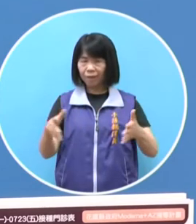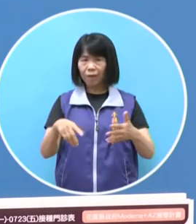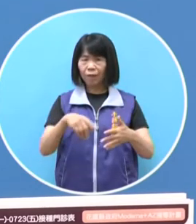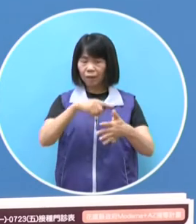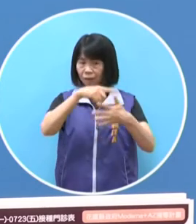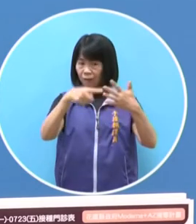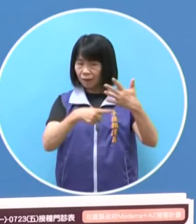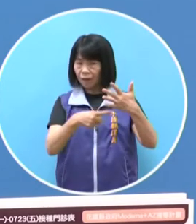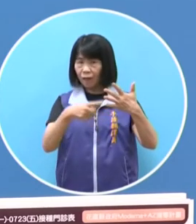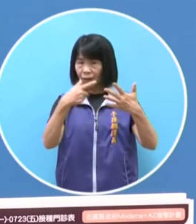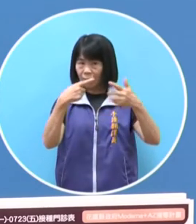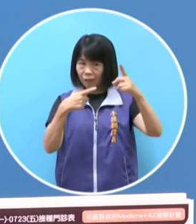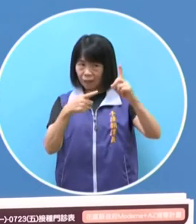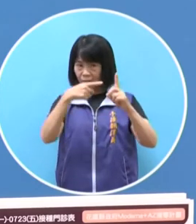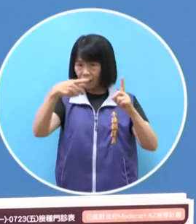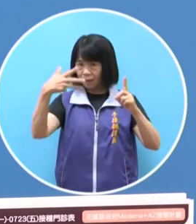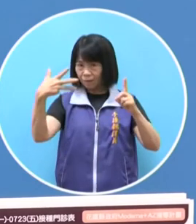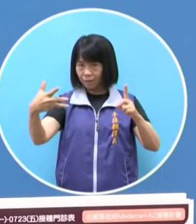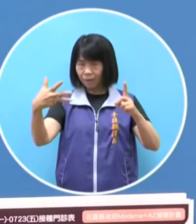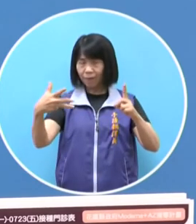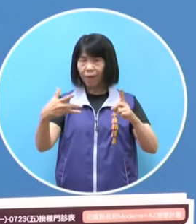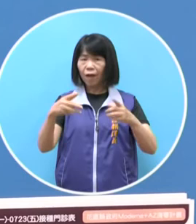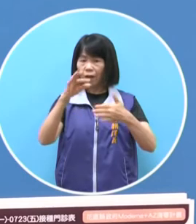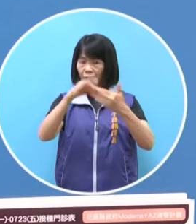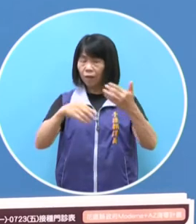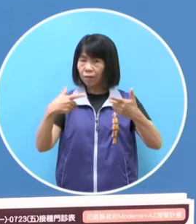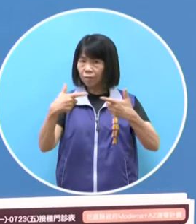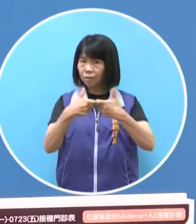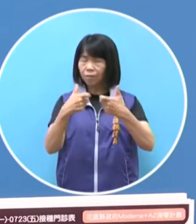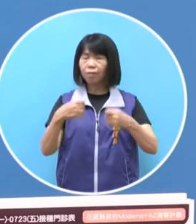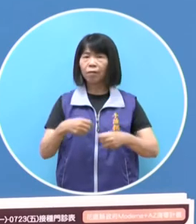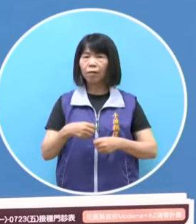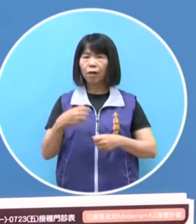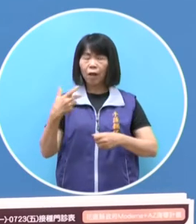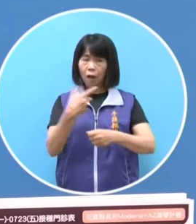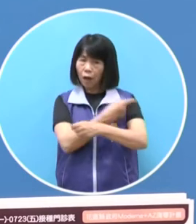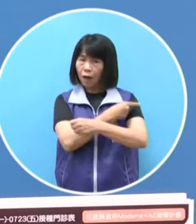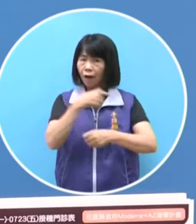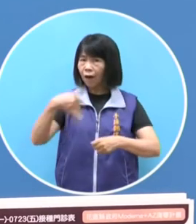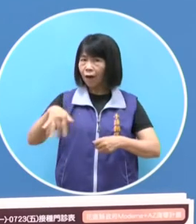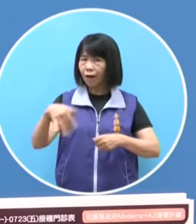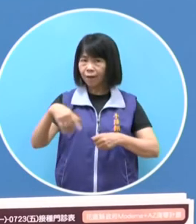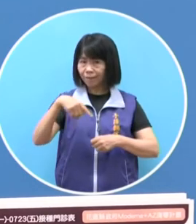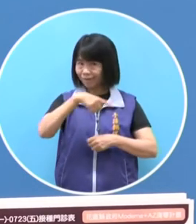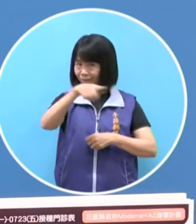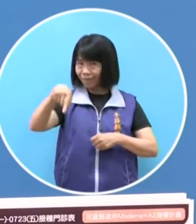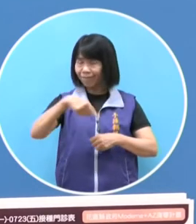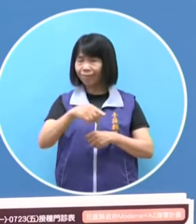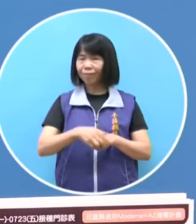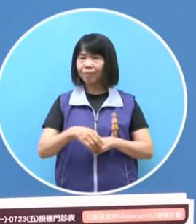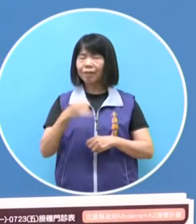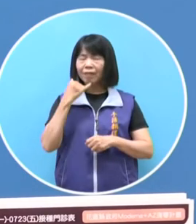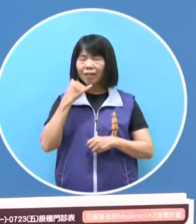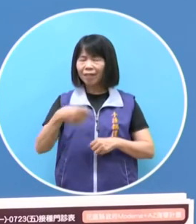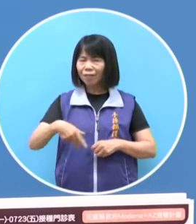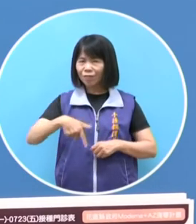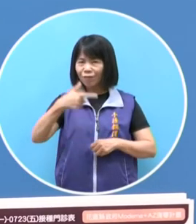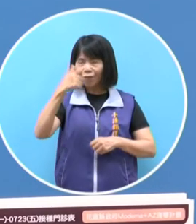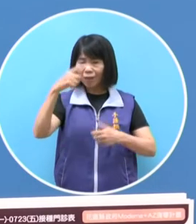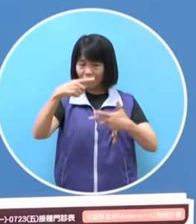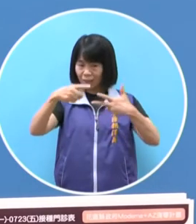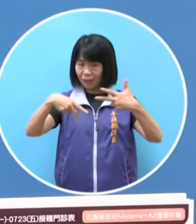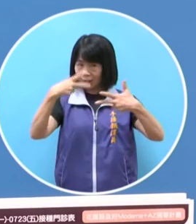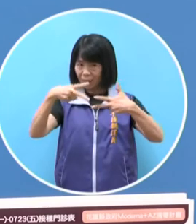八类符合条件的乡亲那没办法施打的之前没有办法施打的，那借由这2个礼拜把